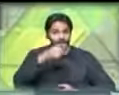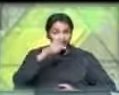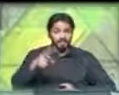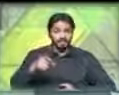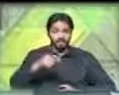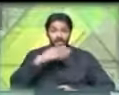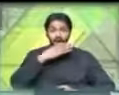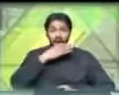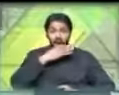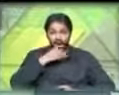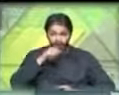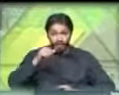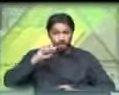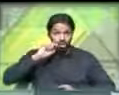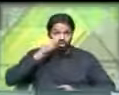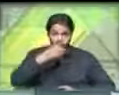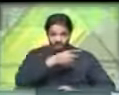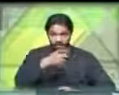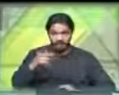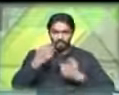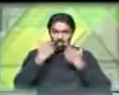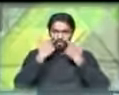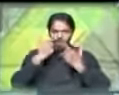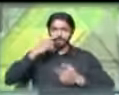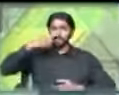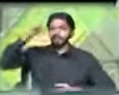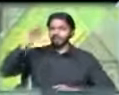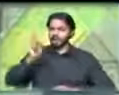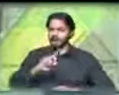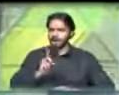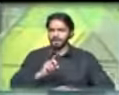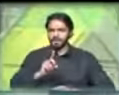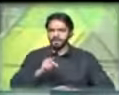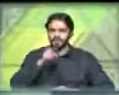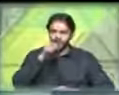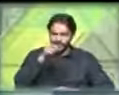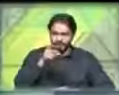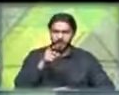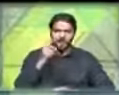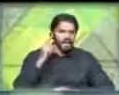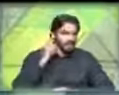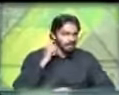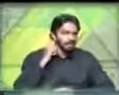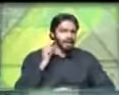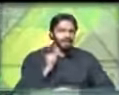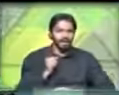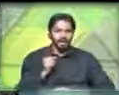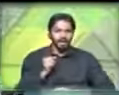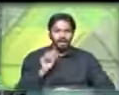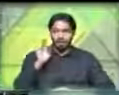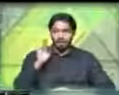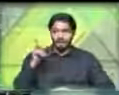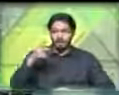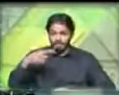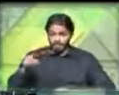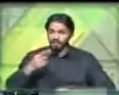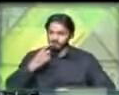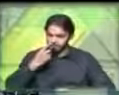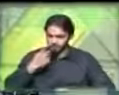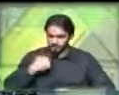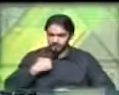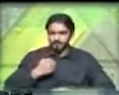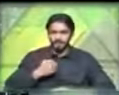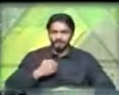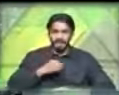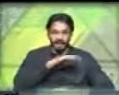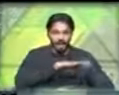طفلك أو ابنتك الصغيرة، ولا تتكبر، لأن الكبر الحقيقي بطر الحق، رد الحق، تمام، وغمط الناس. موقف